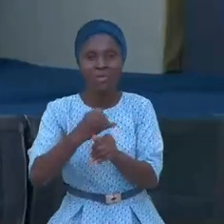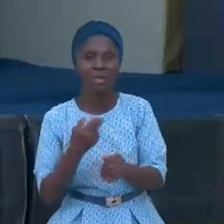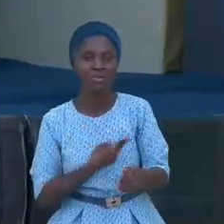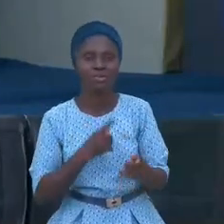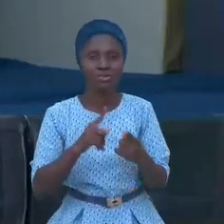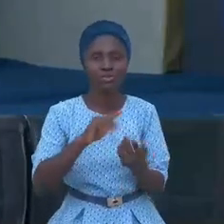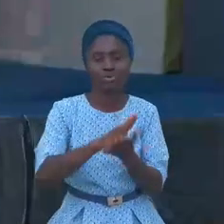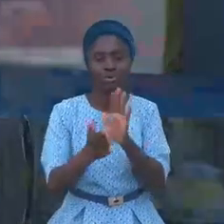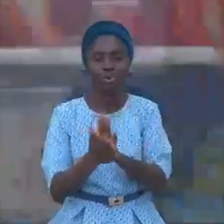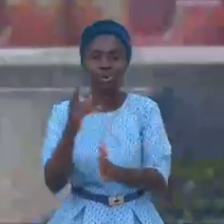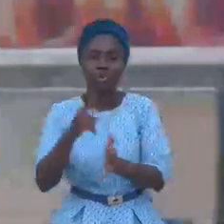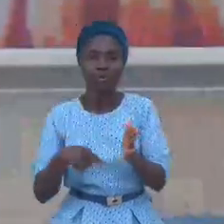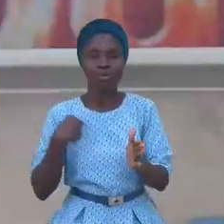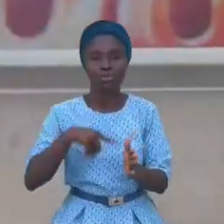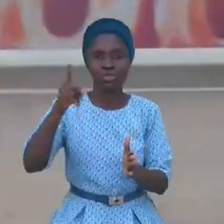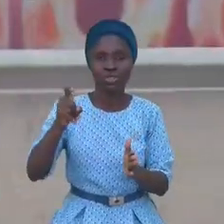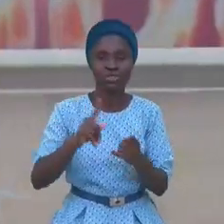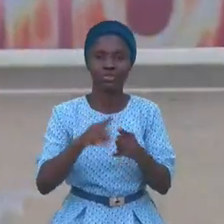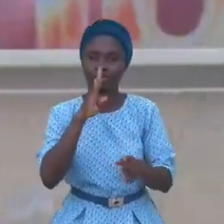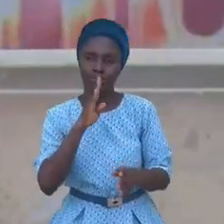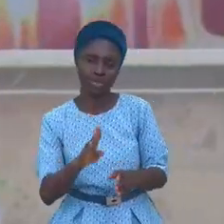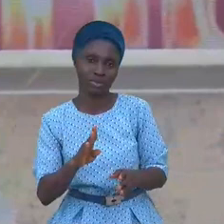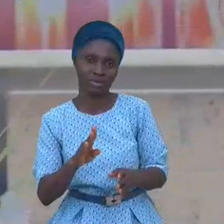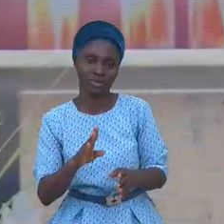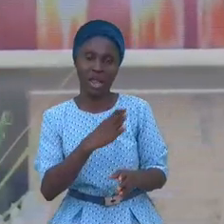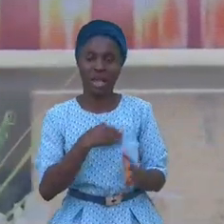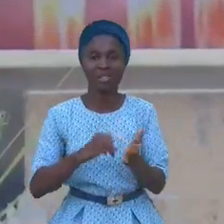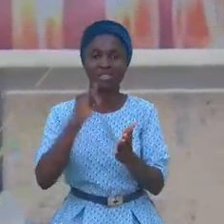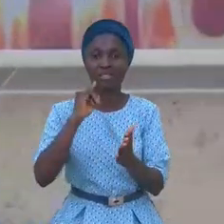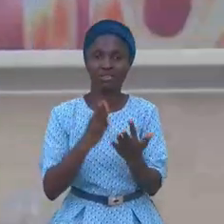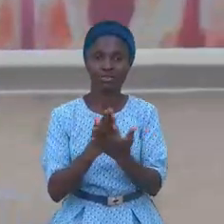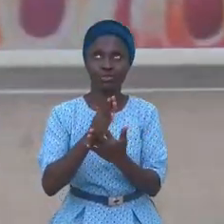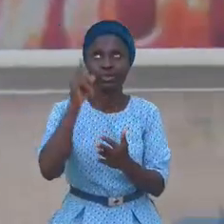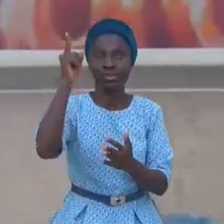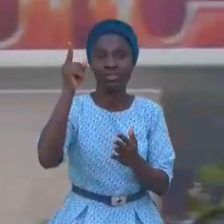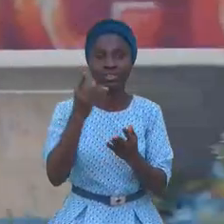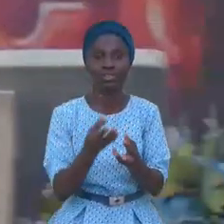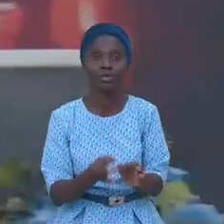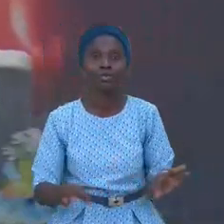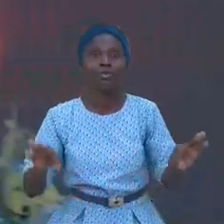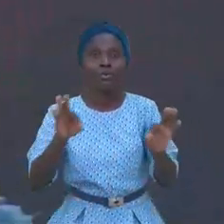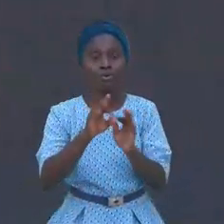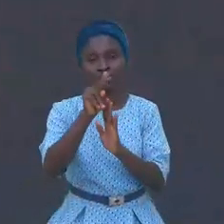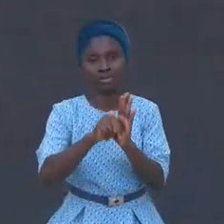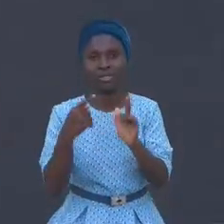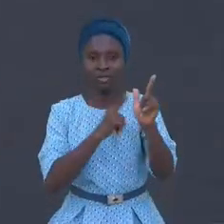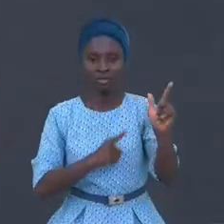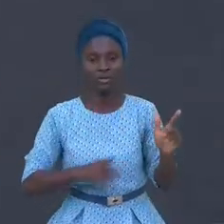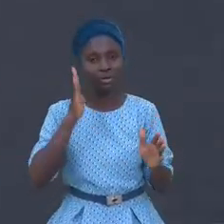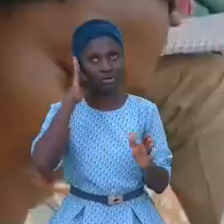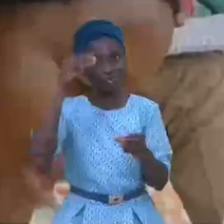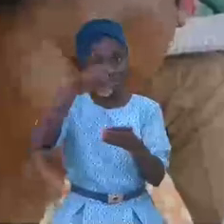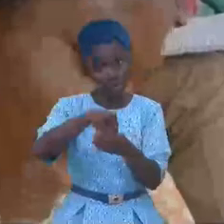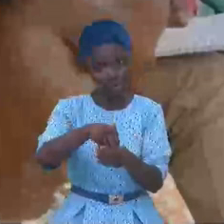qui fait de nous ce que nous devrions être. Et c'est par sa dignité. Le Seigneur mettra sa dignité dans ta